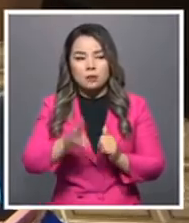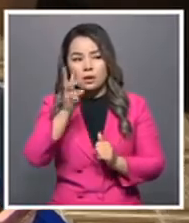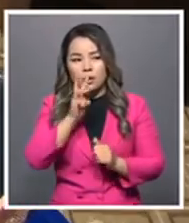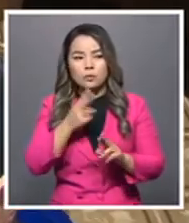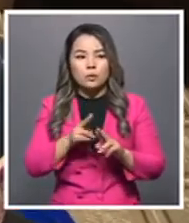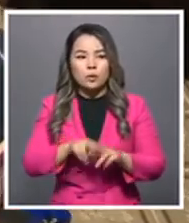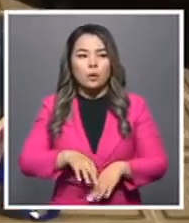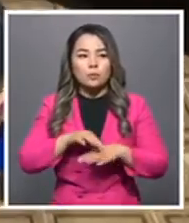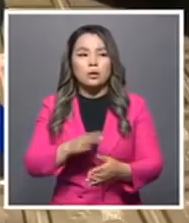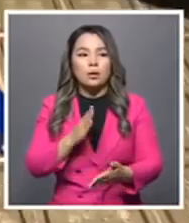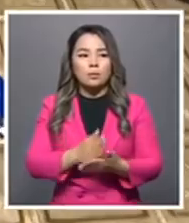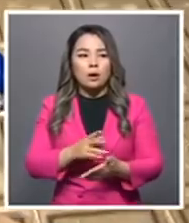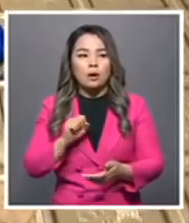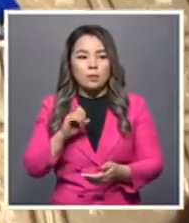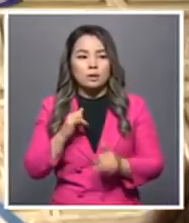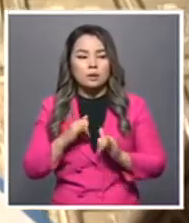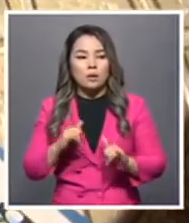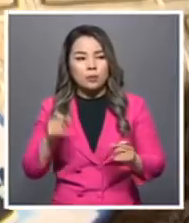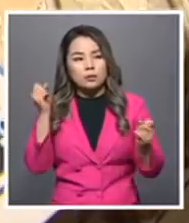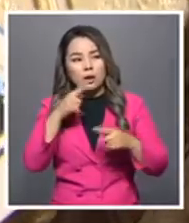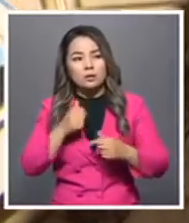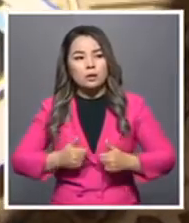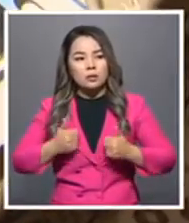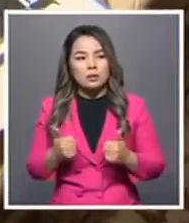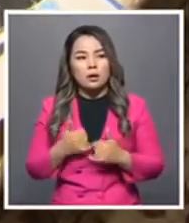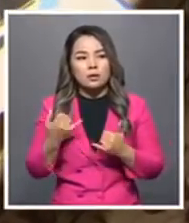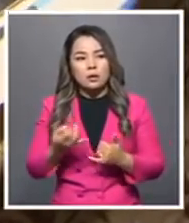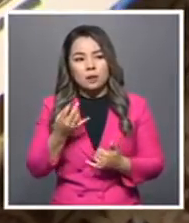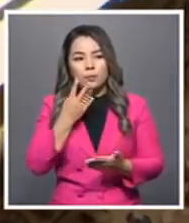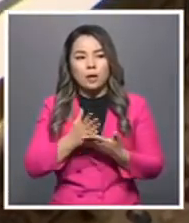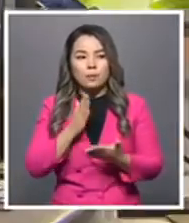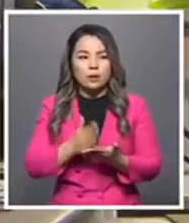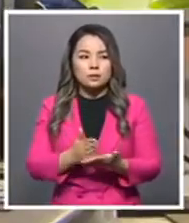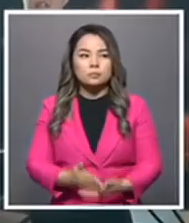өтеді. Себебі оқушылардың Абайды тануға деген ықыласы ерекше.